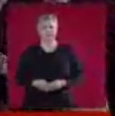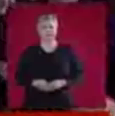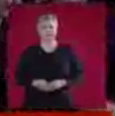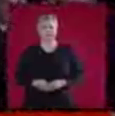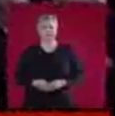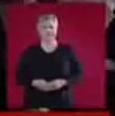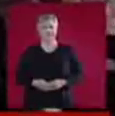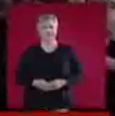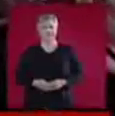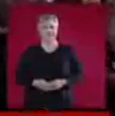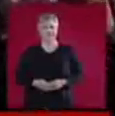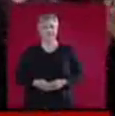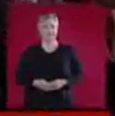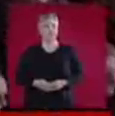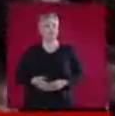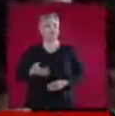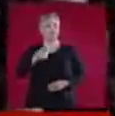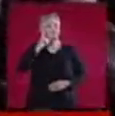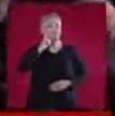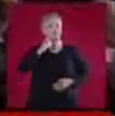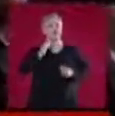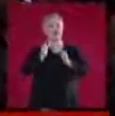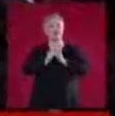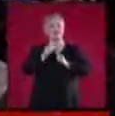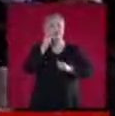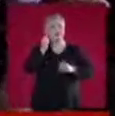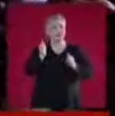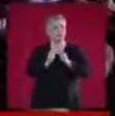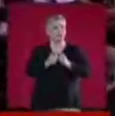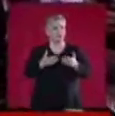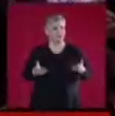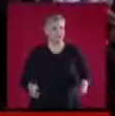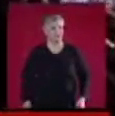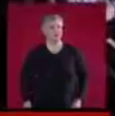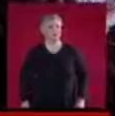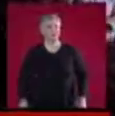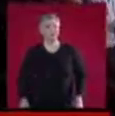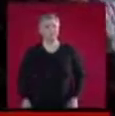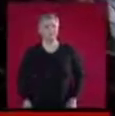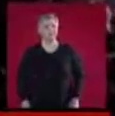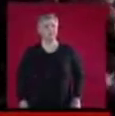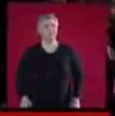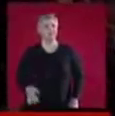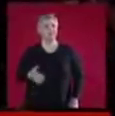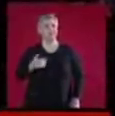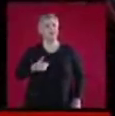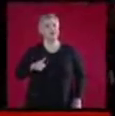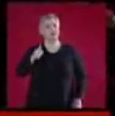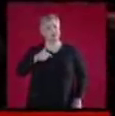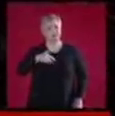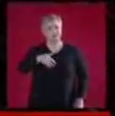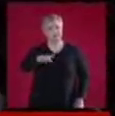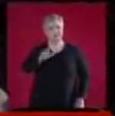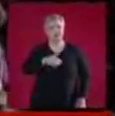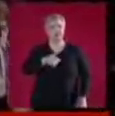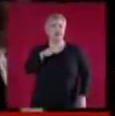εκλογές φίλες και φίλοι σε αυτή την μεγάλη μάχη των ευρωπαϊκών εκλογών